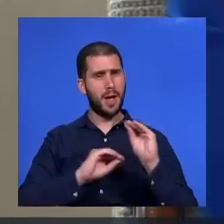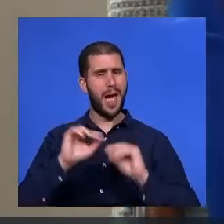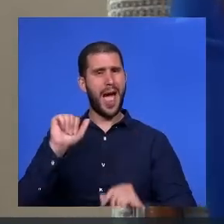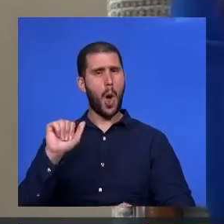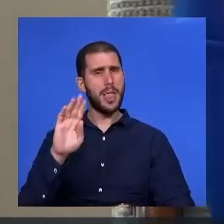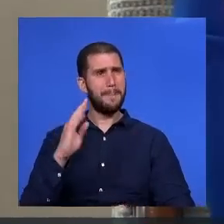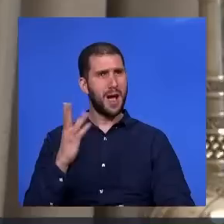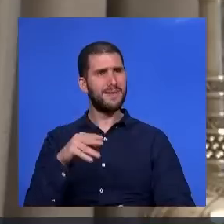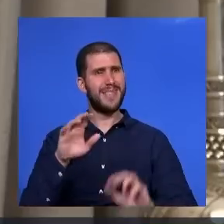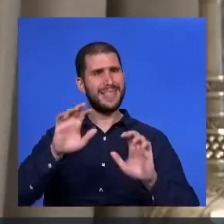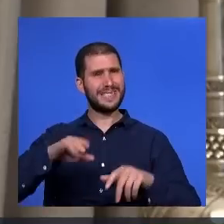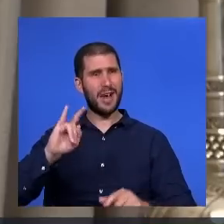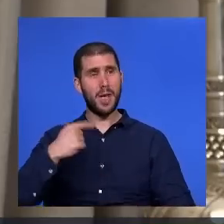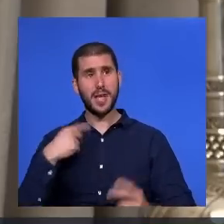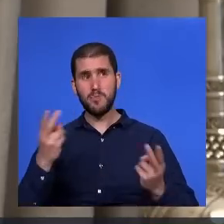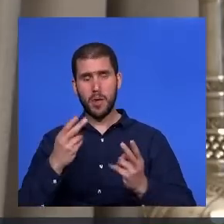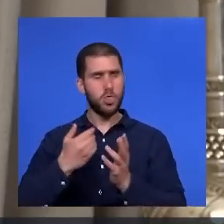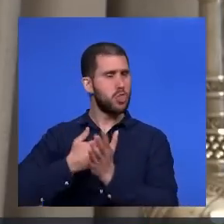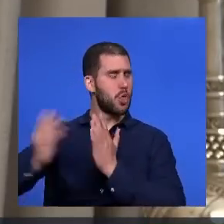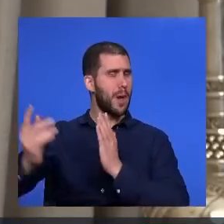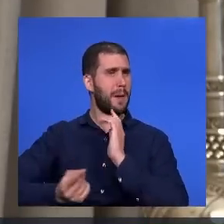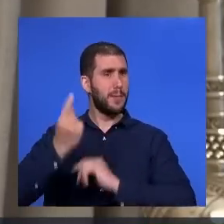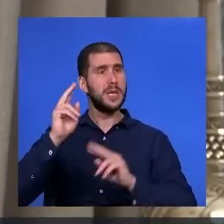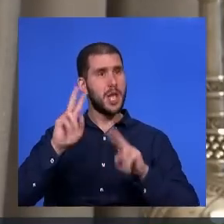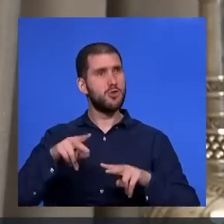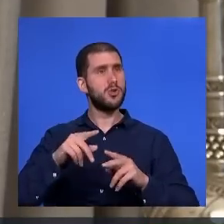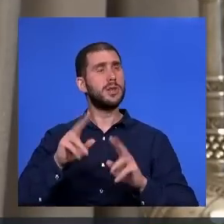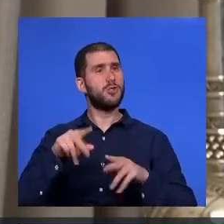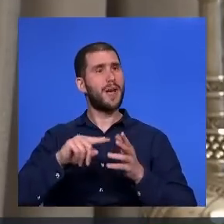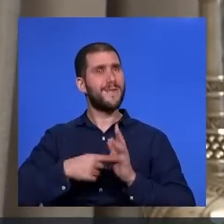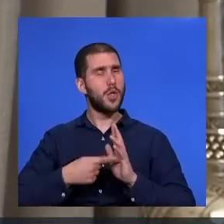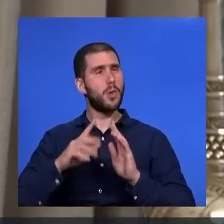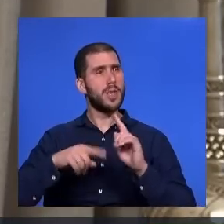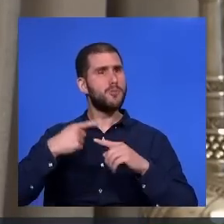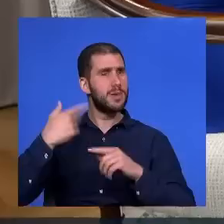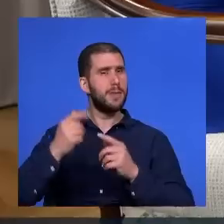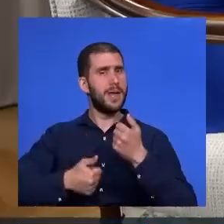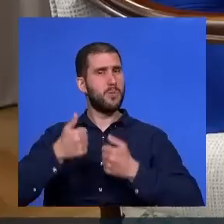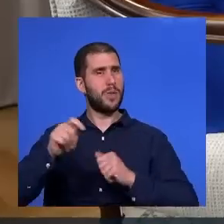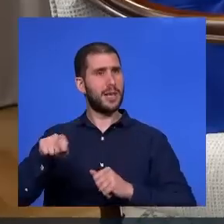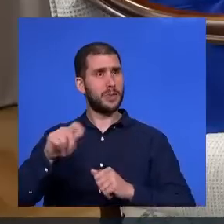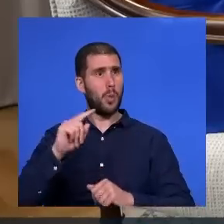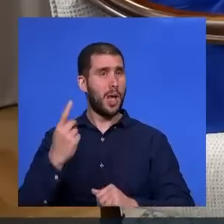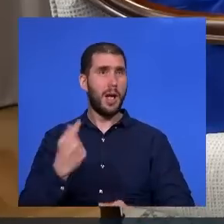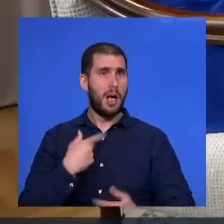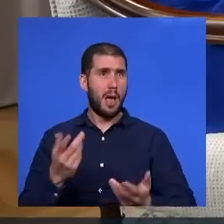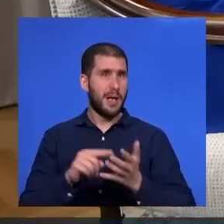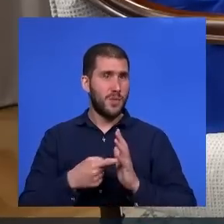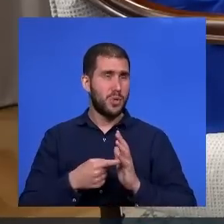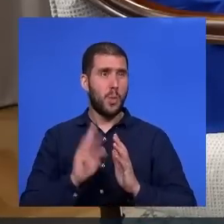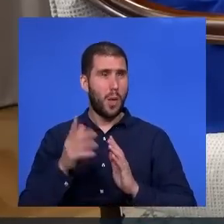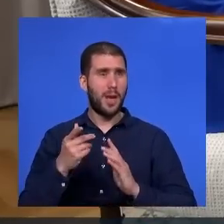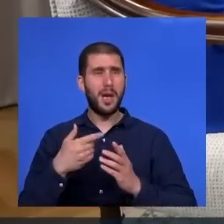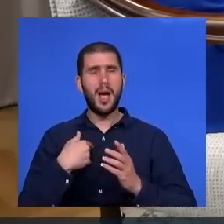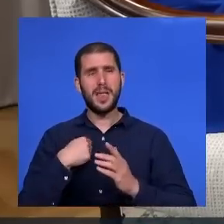ברק והנשיאה חיות. אז אני כמובן דוחה את זה בתור... ושיש לך כוונות בעוד כמה שנים להתמודד לכנסת, אולי תסיר את החשדנות הזאת. אני כבר